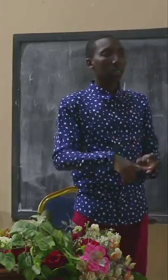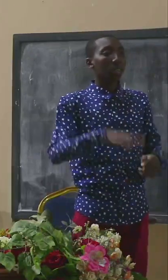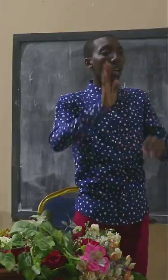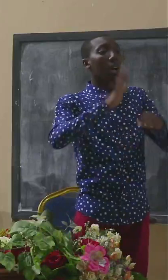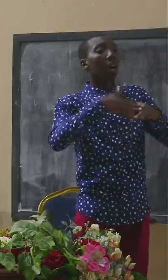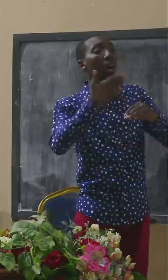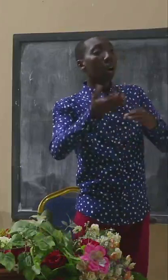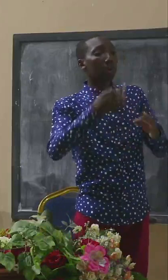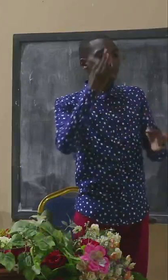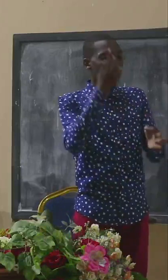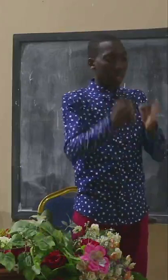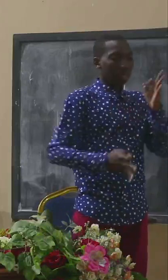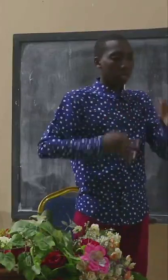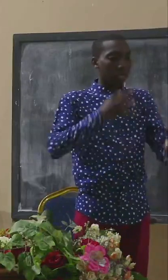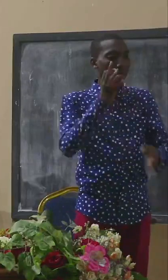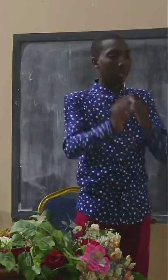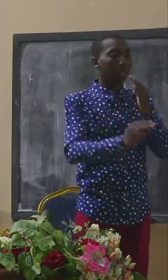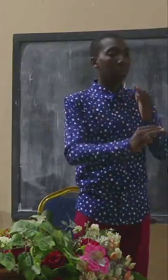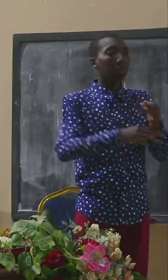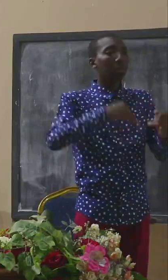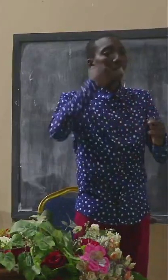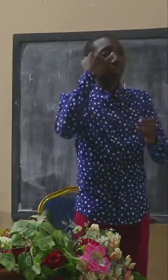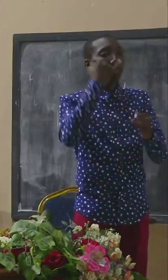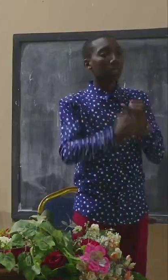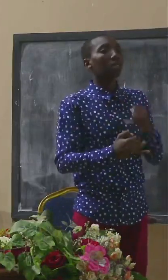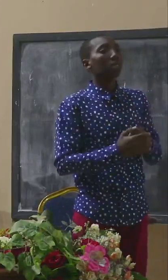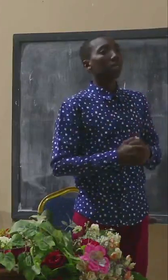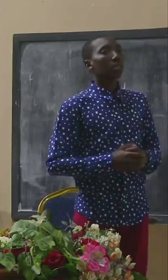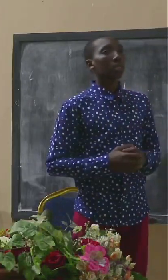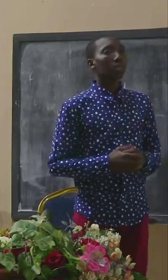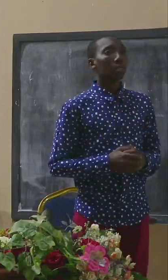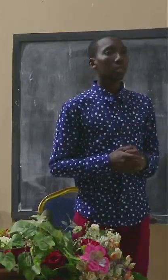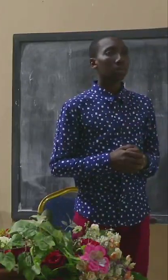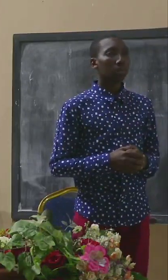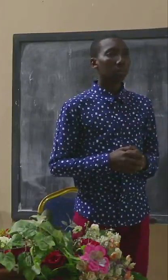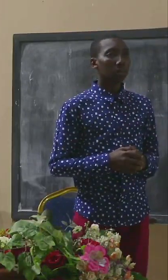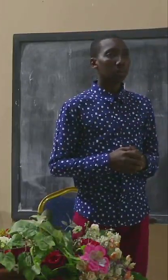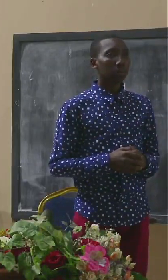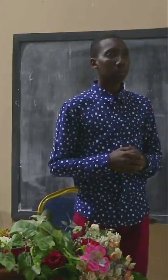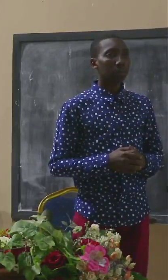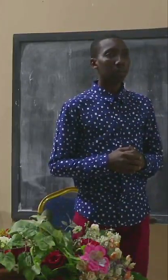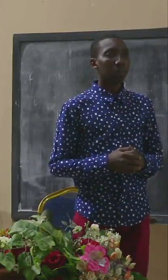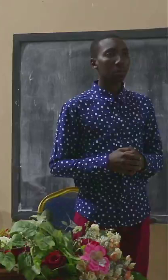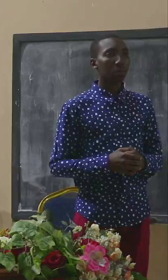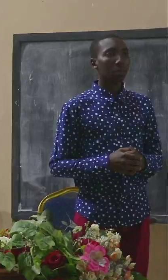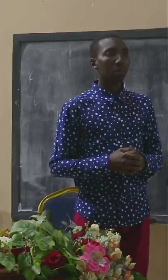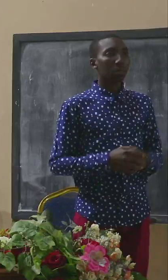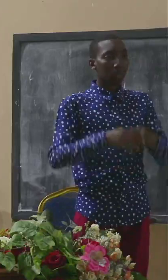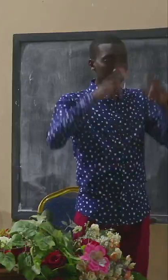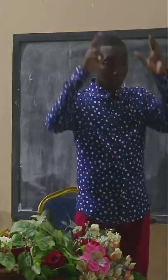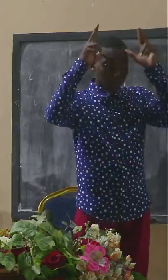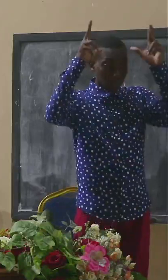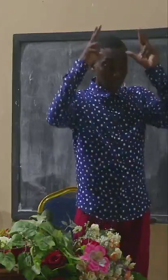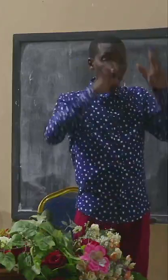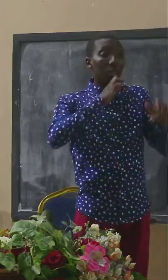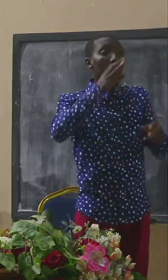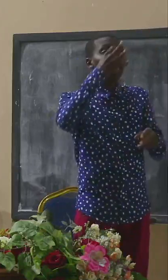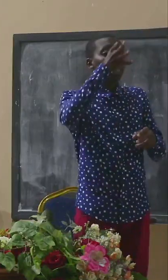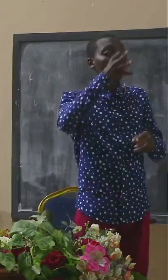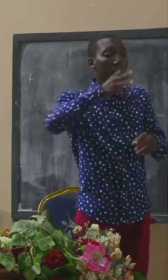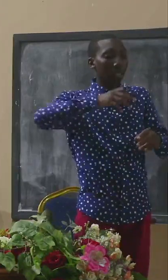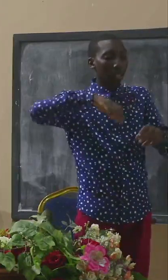jugement dernier. Mpaka wakati, mpaka kisha ule hukumu ya mwisho. Il sera jeté en